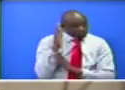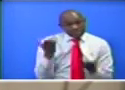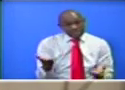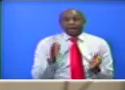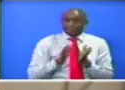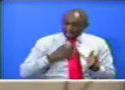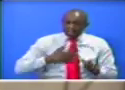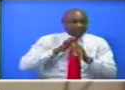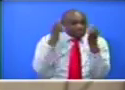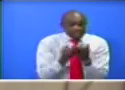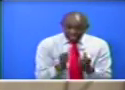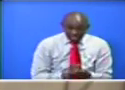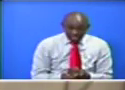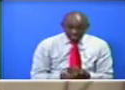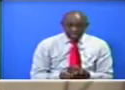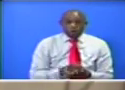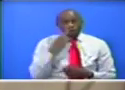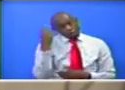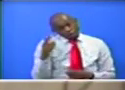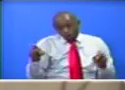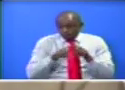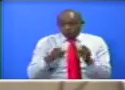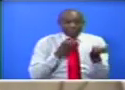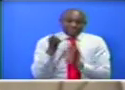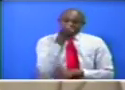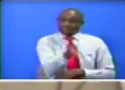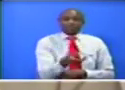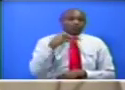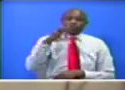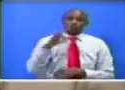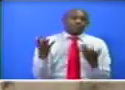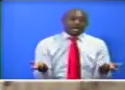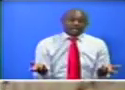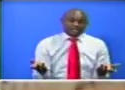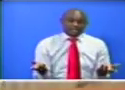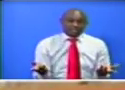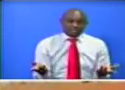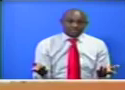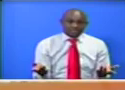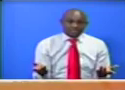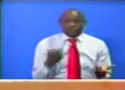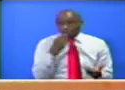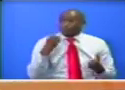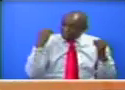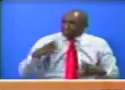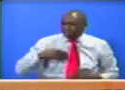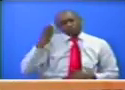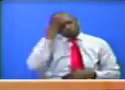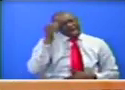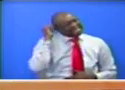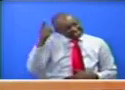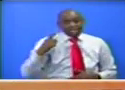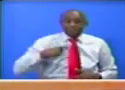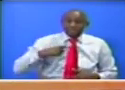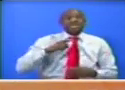familia yangu tunalilaye pia kwa hii biashara ya kuuza mboga. So watu walikuwa wananielewa kwamba